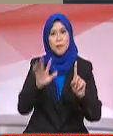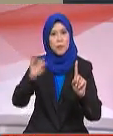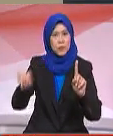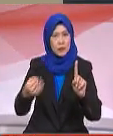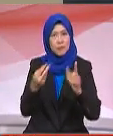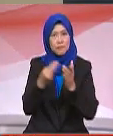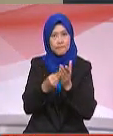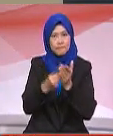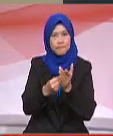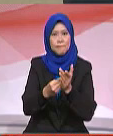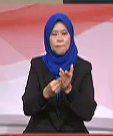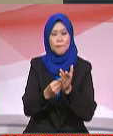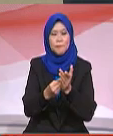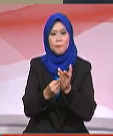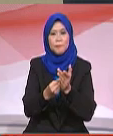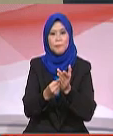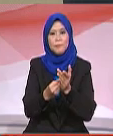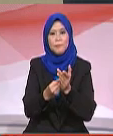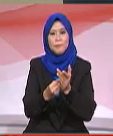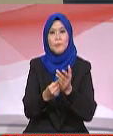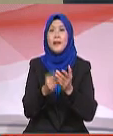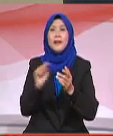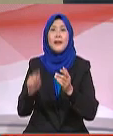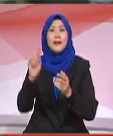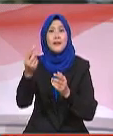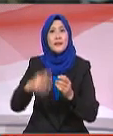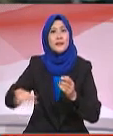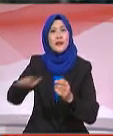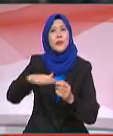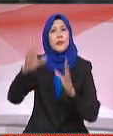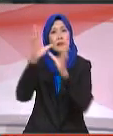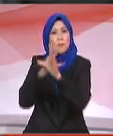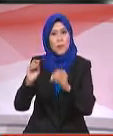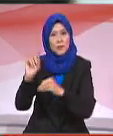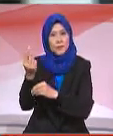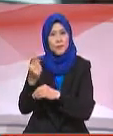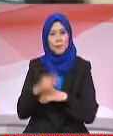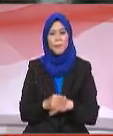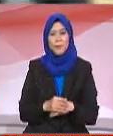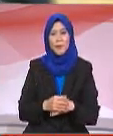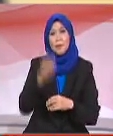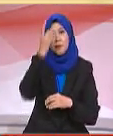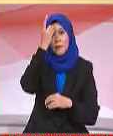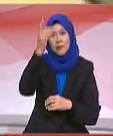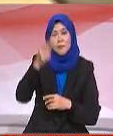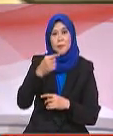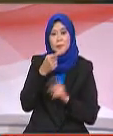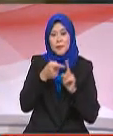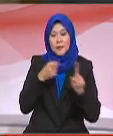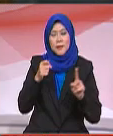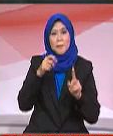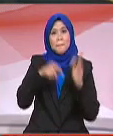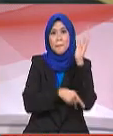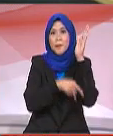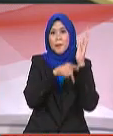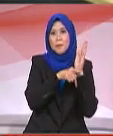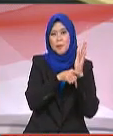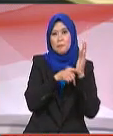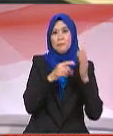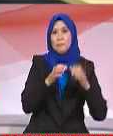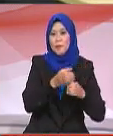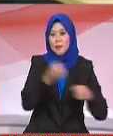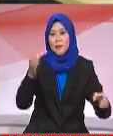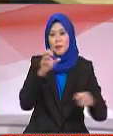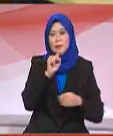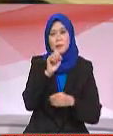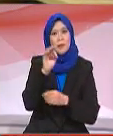ringgit. This one is for Sarawak only. Datuk Seri Nancy yang juga ahli Parlimen Batang Sadong menyatakan demikian